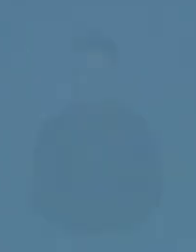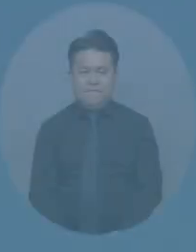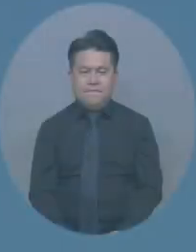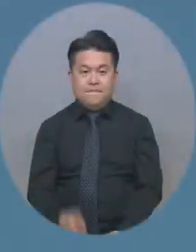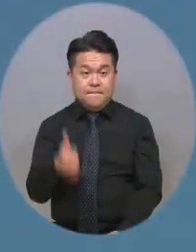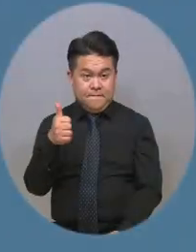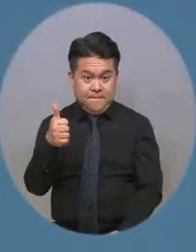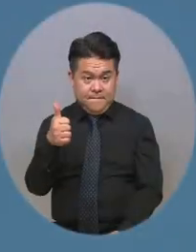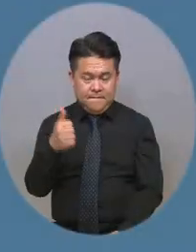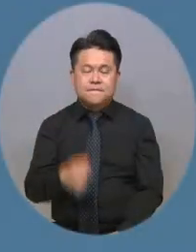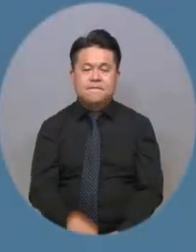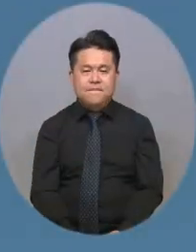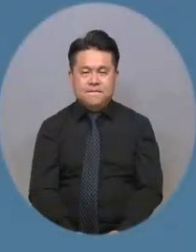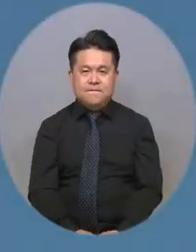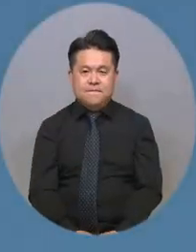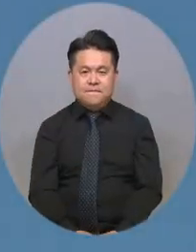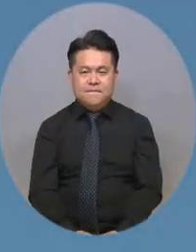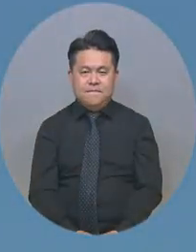굿샷!